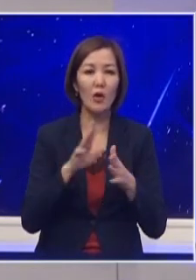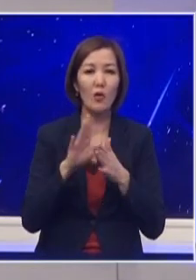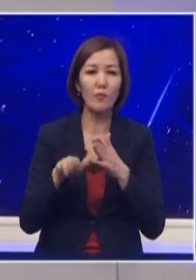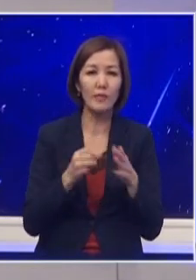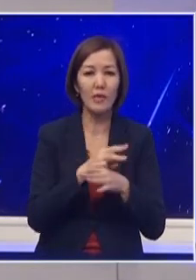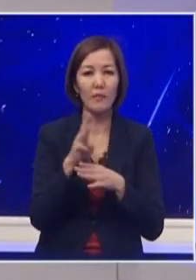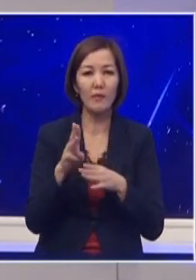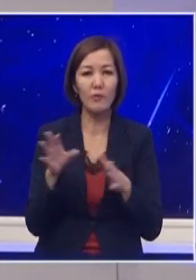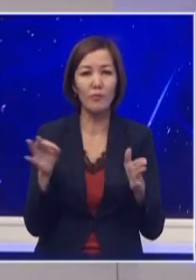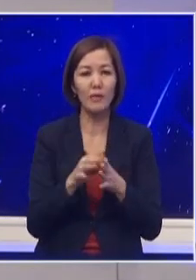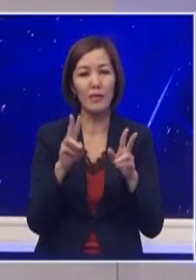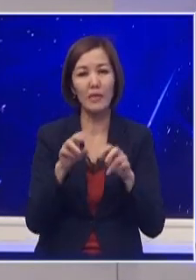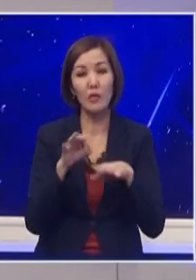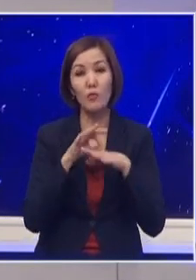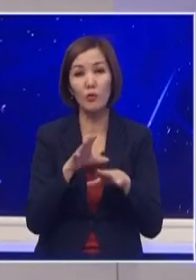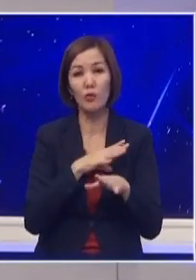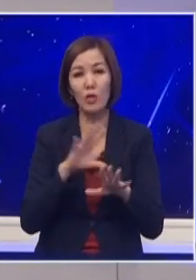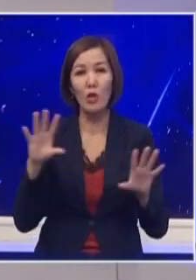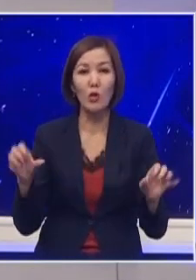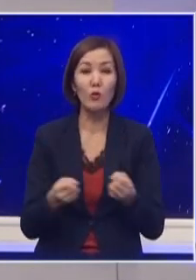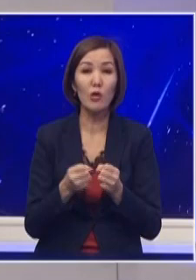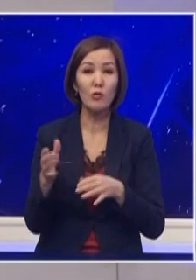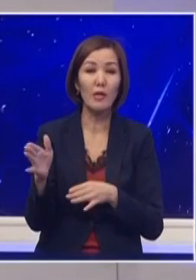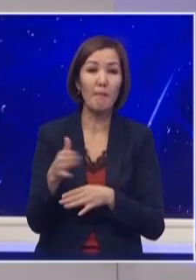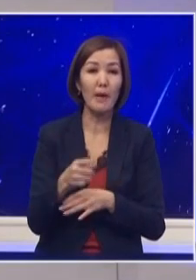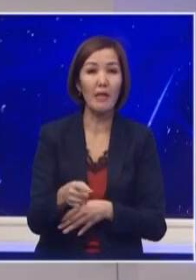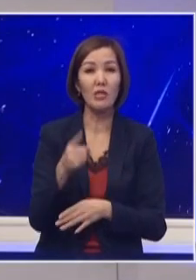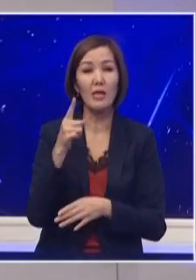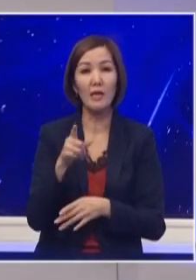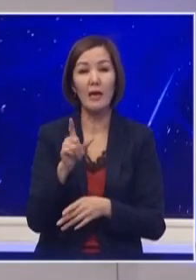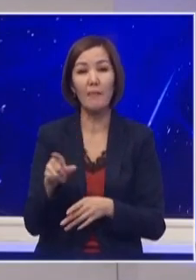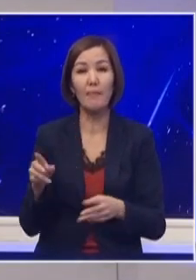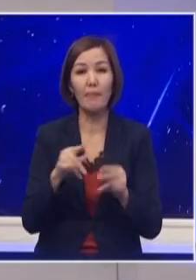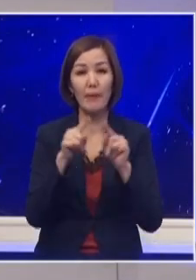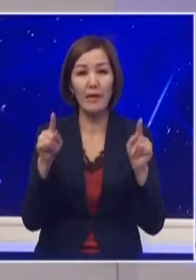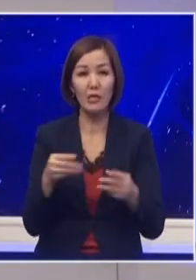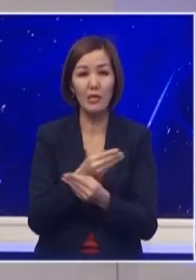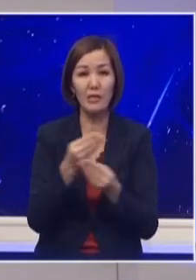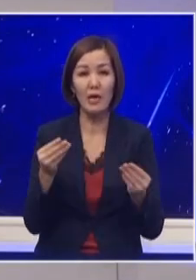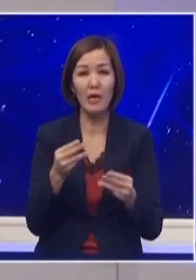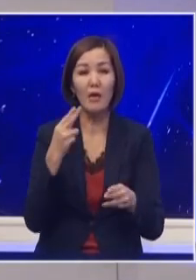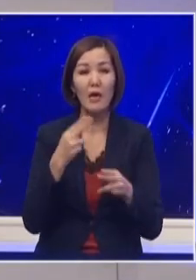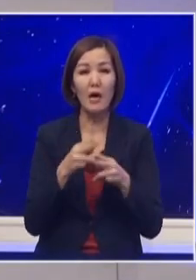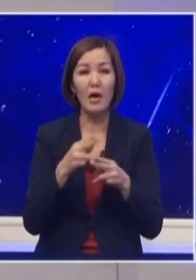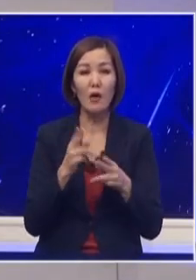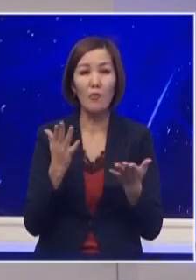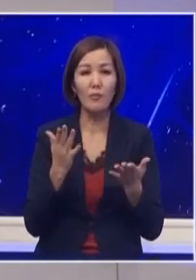қауіпсіздікті қамтамасыз ету мақсатында рейд өткізді. Құтқарушылар балықшыларға парақшалар таратып, мұздағы